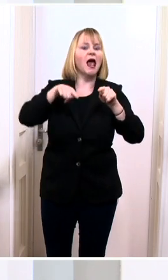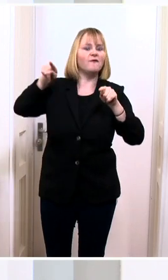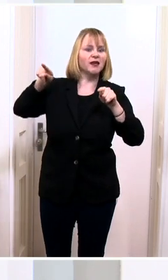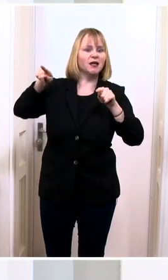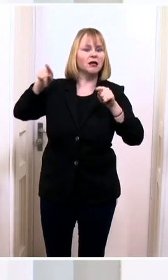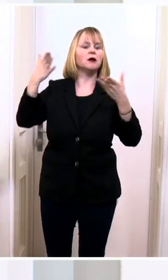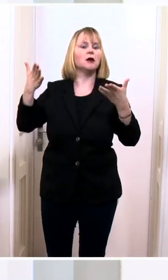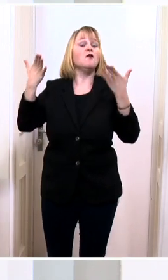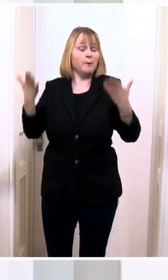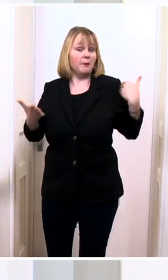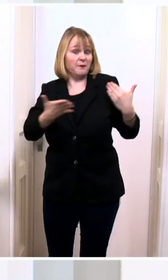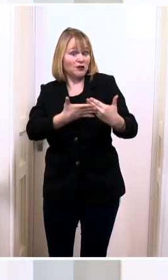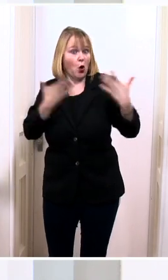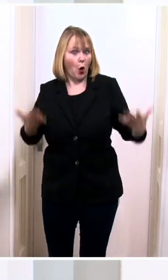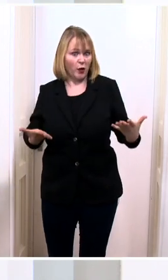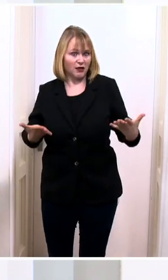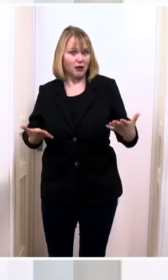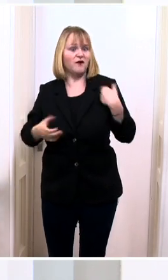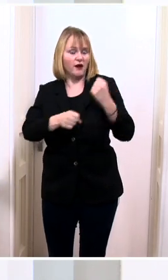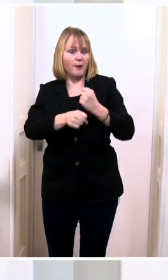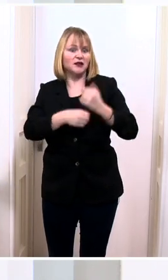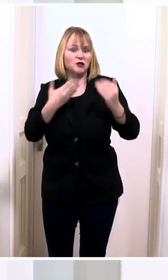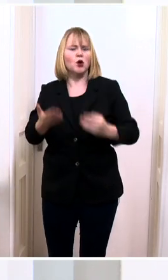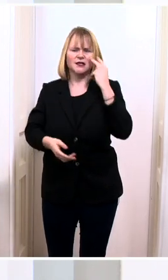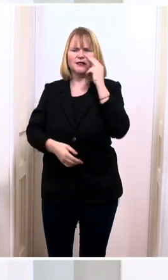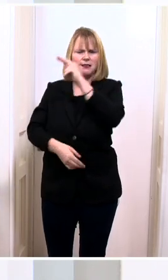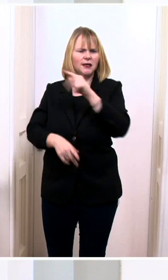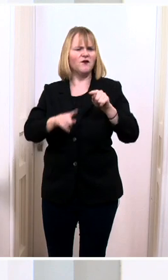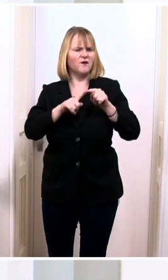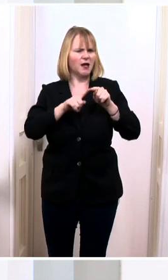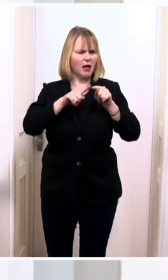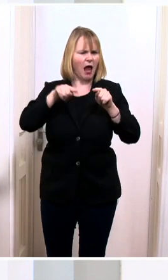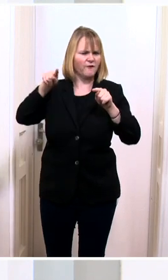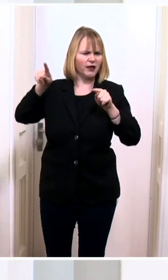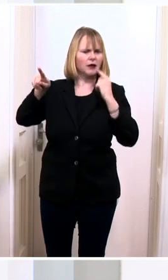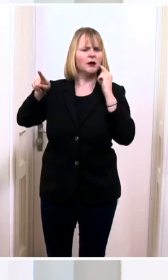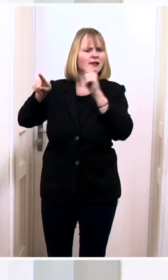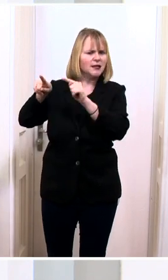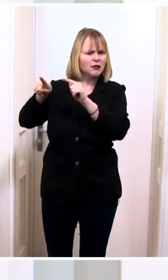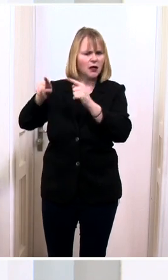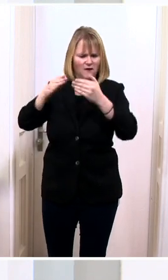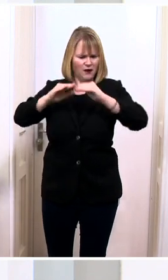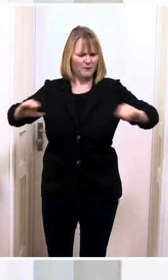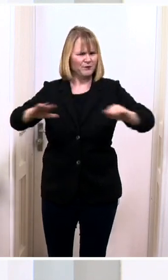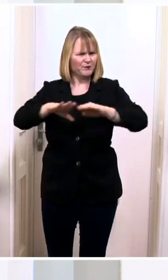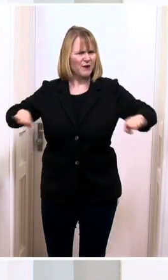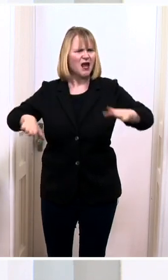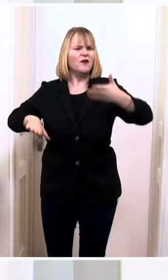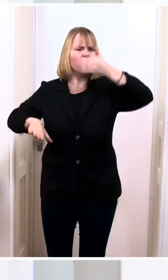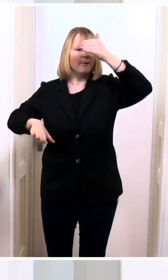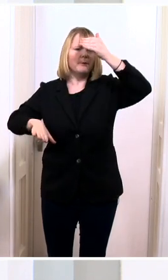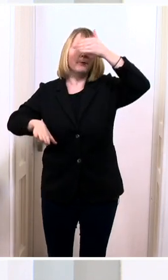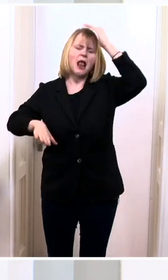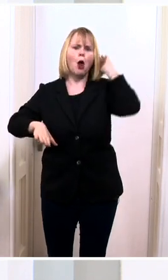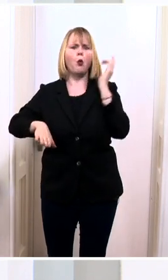in Kraft sind. Sie sehen auf dieser Grafik die bekannten Leistungen unten in Blau. Insbesondere